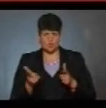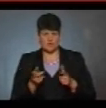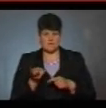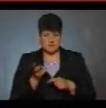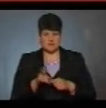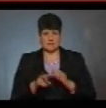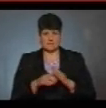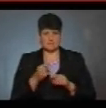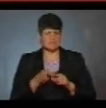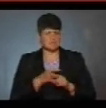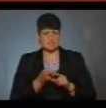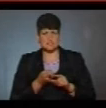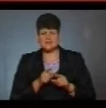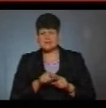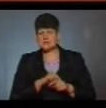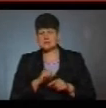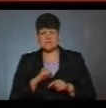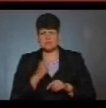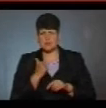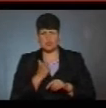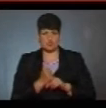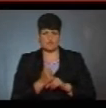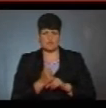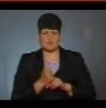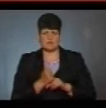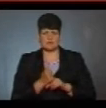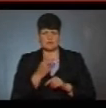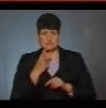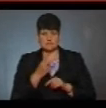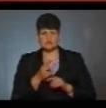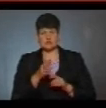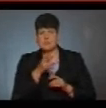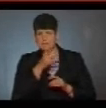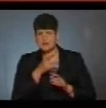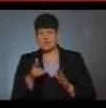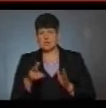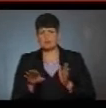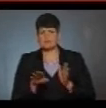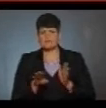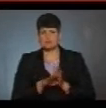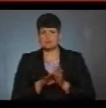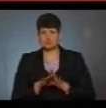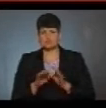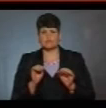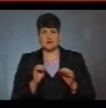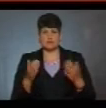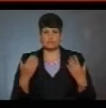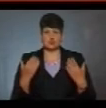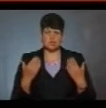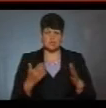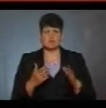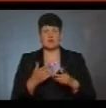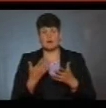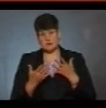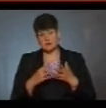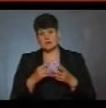саме основне 21 липня, навіть незважаючи на період такий трошки відпусток, так, відряджень, відпочинків. От, але все